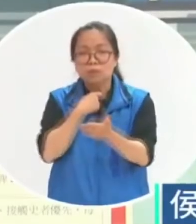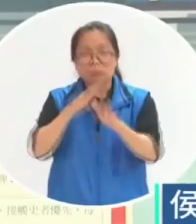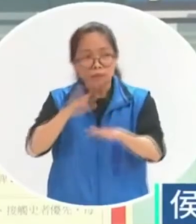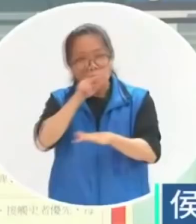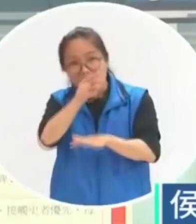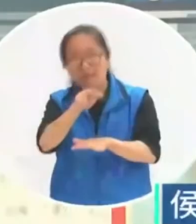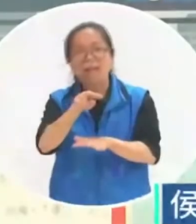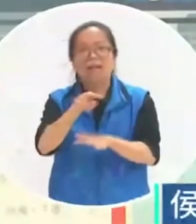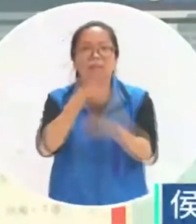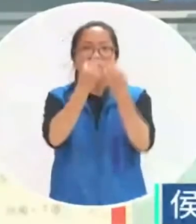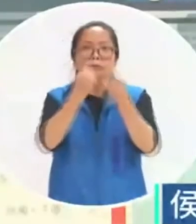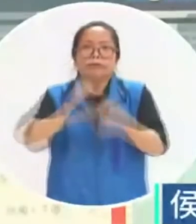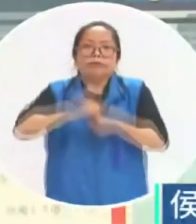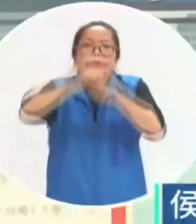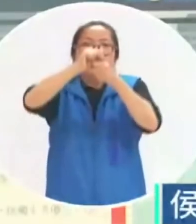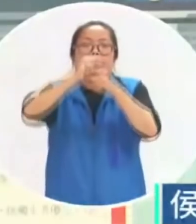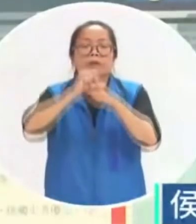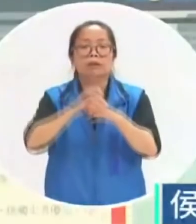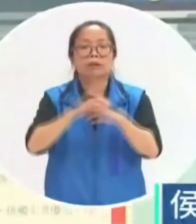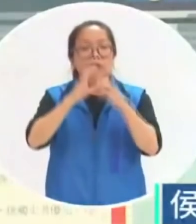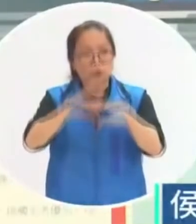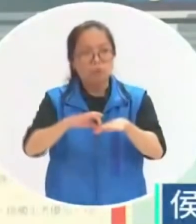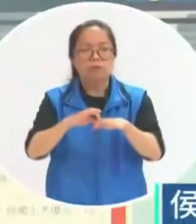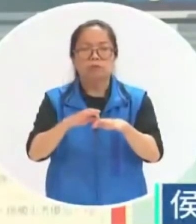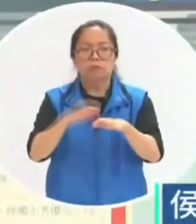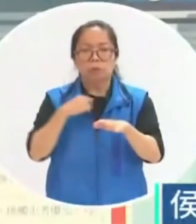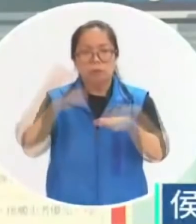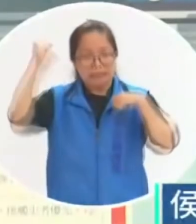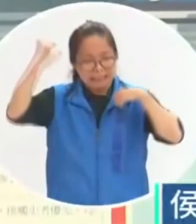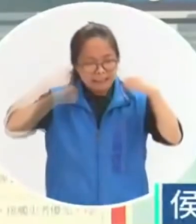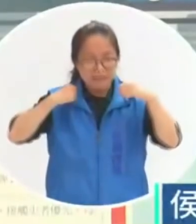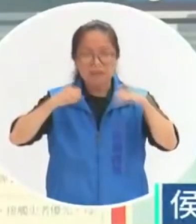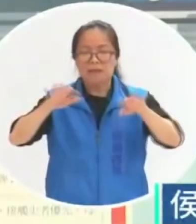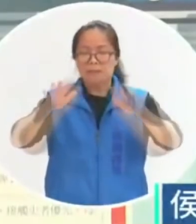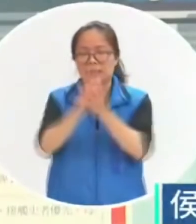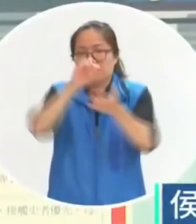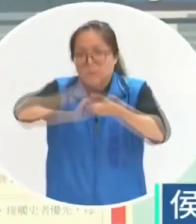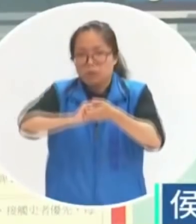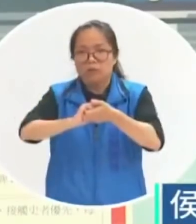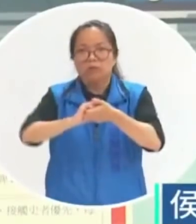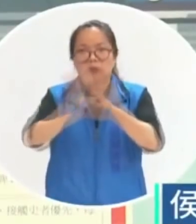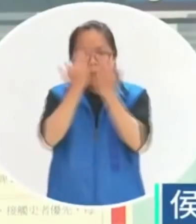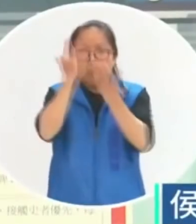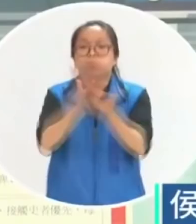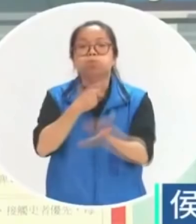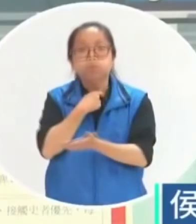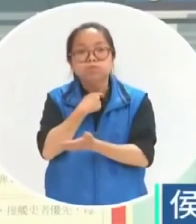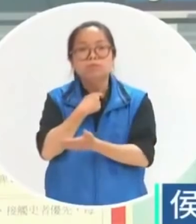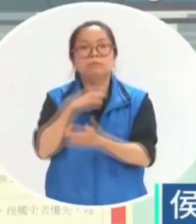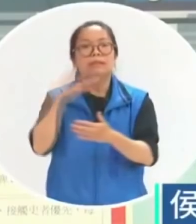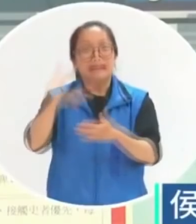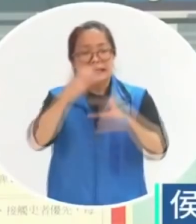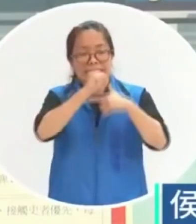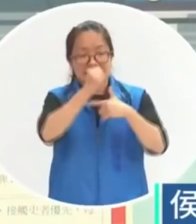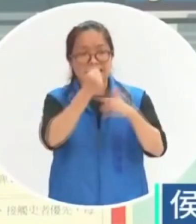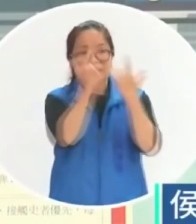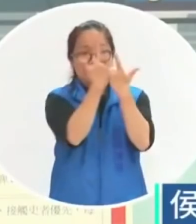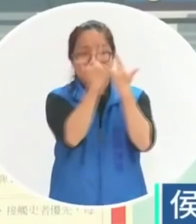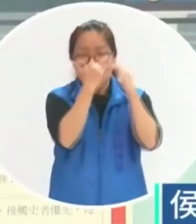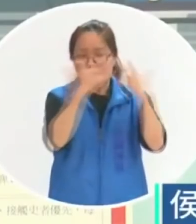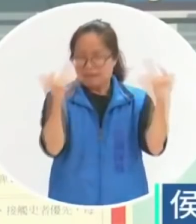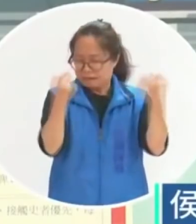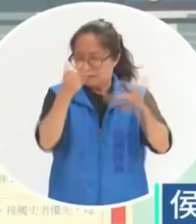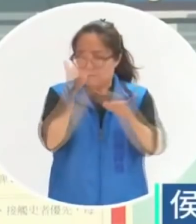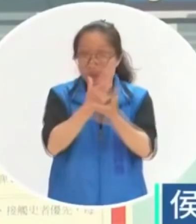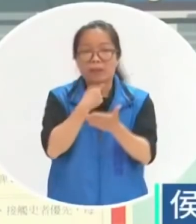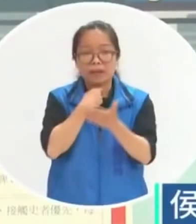看数据又上来了，所以我在早上马上做决定，就是要停课，而且建议台北市一起停课